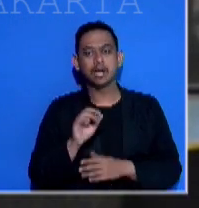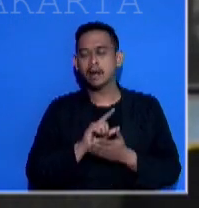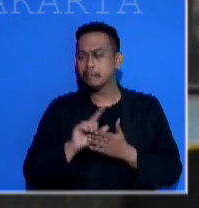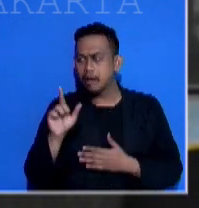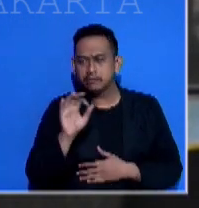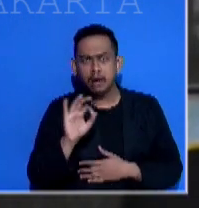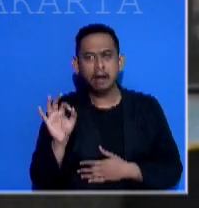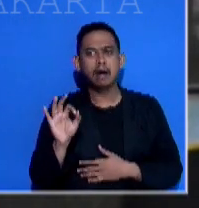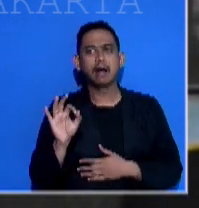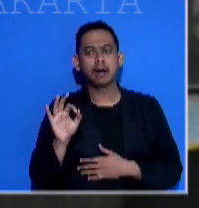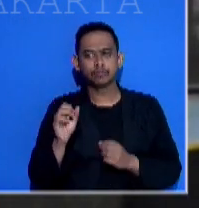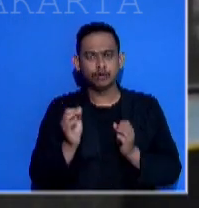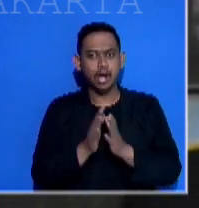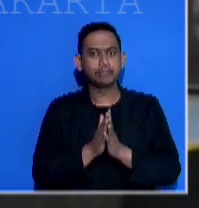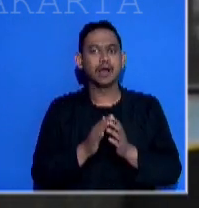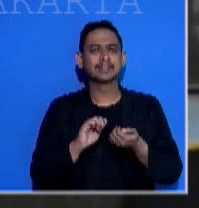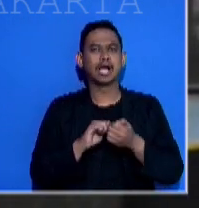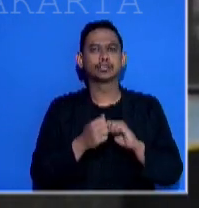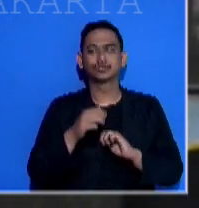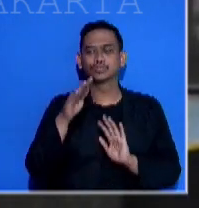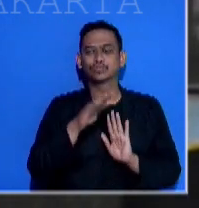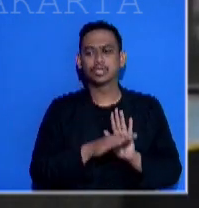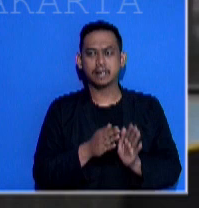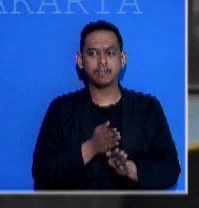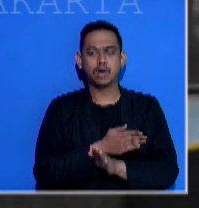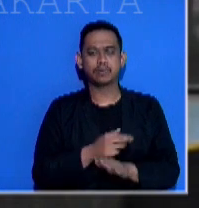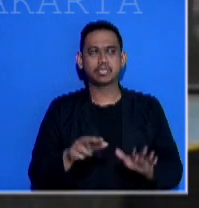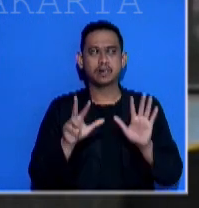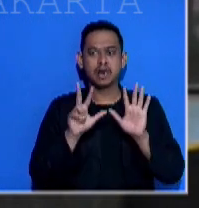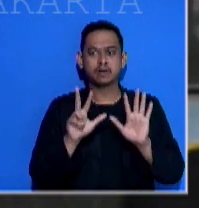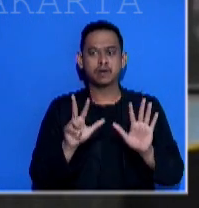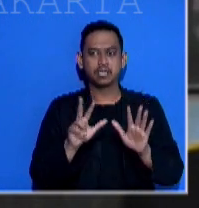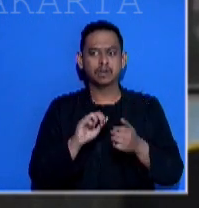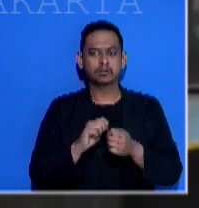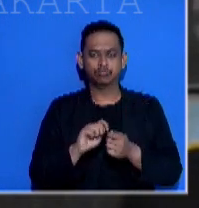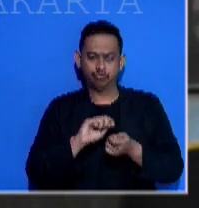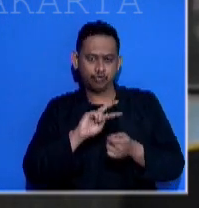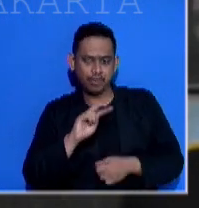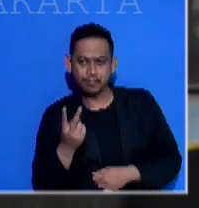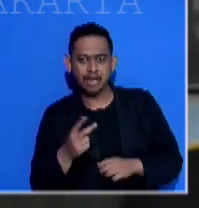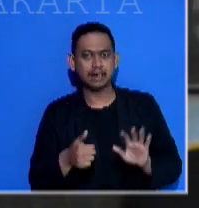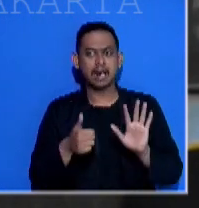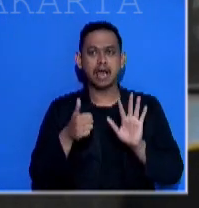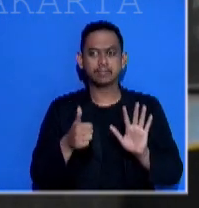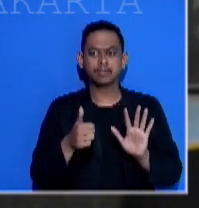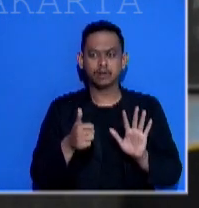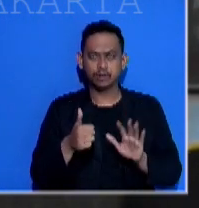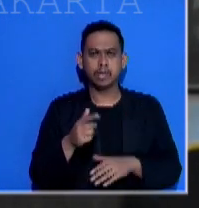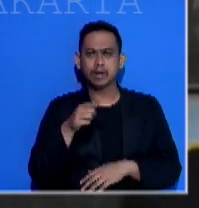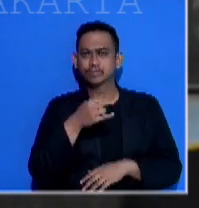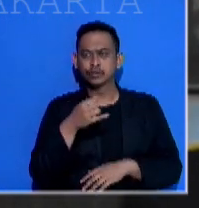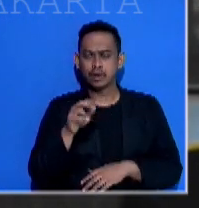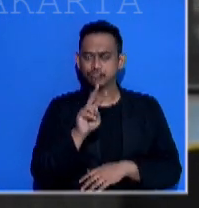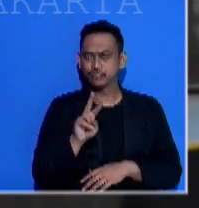juga mengalami penurunan, yang tadinya 8 menjadi 6, menjadi turun 2. Dan